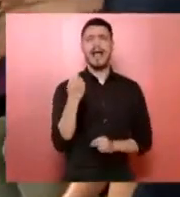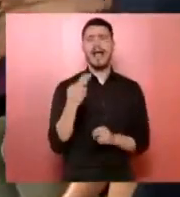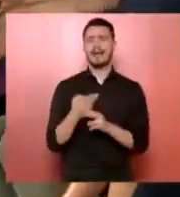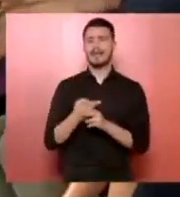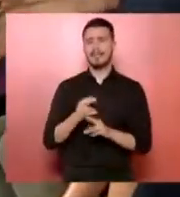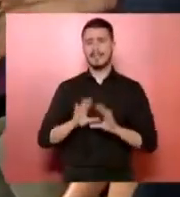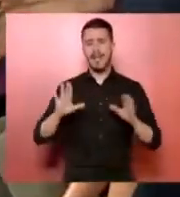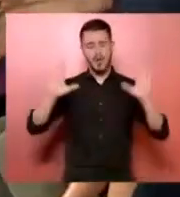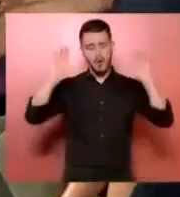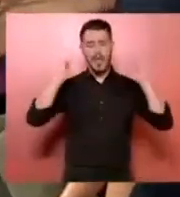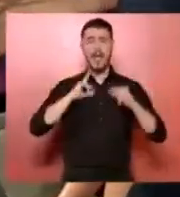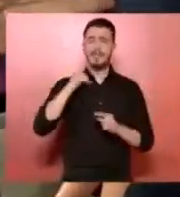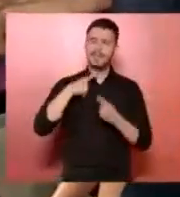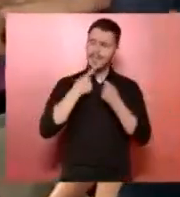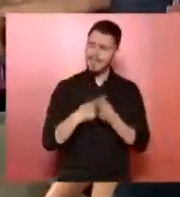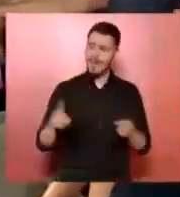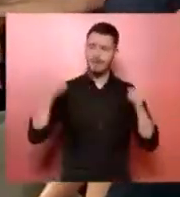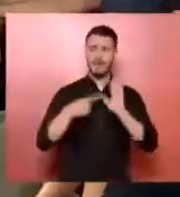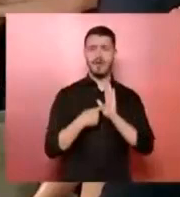διαφορά.